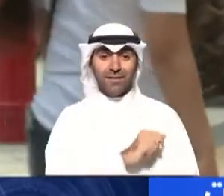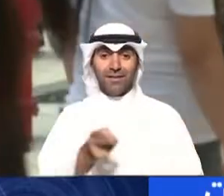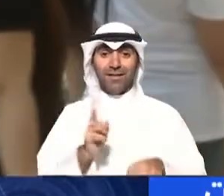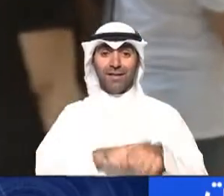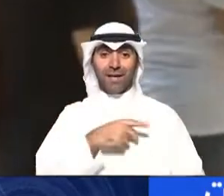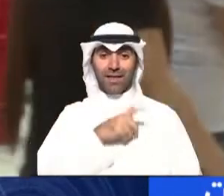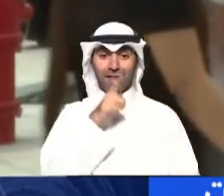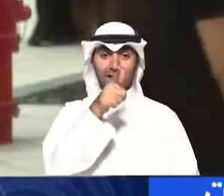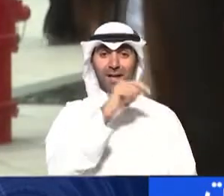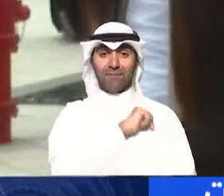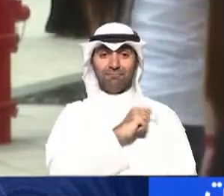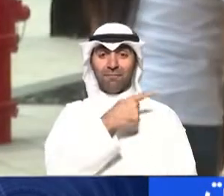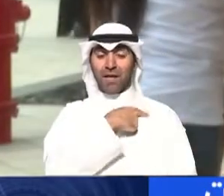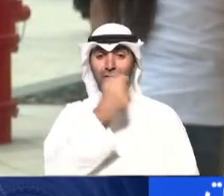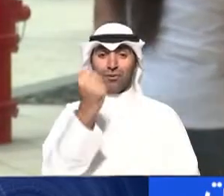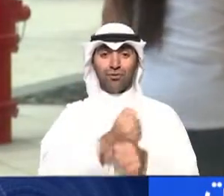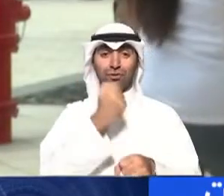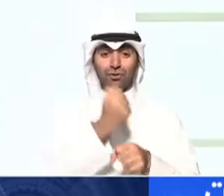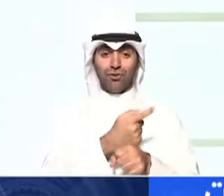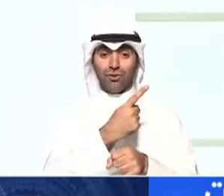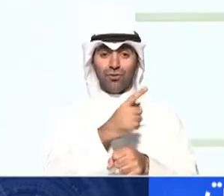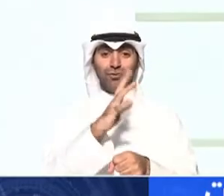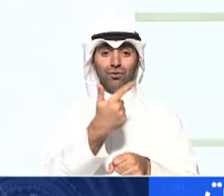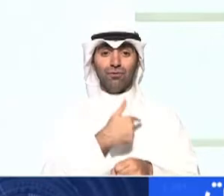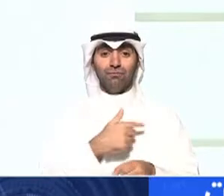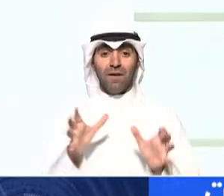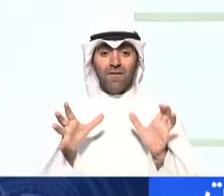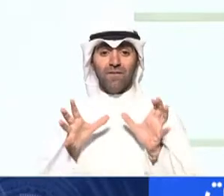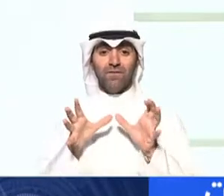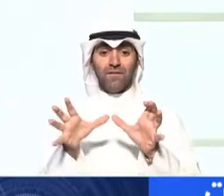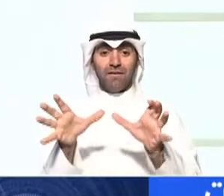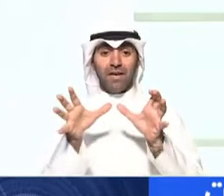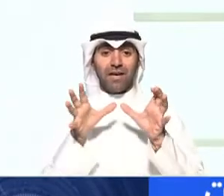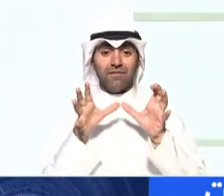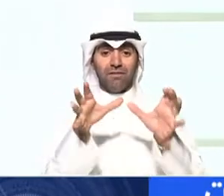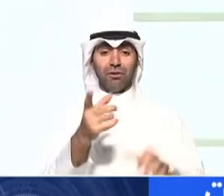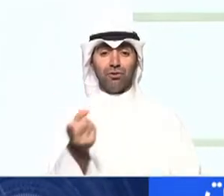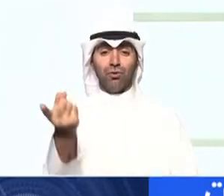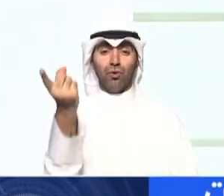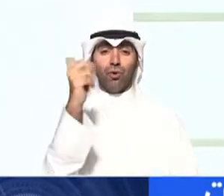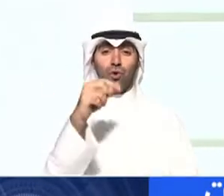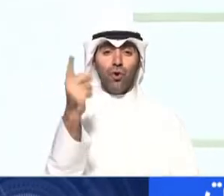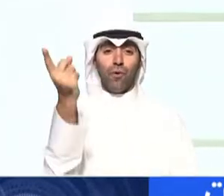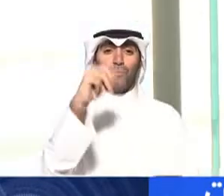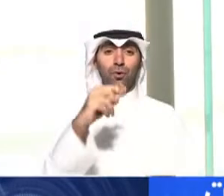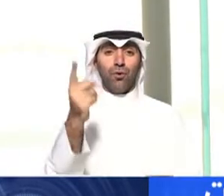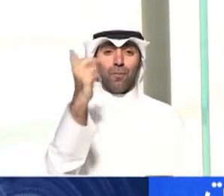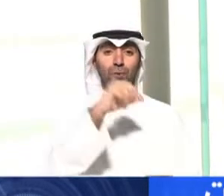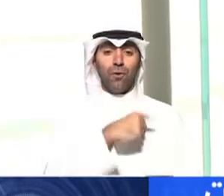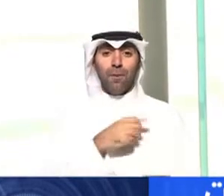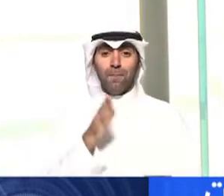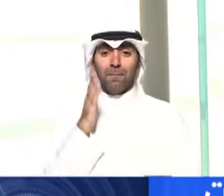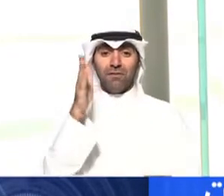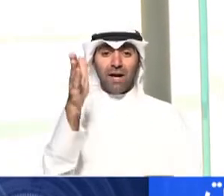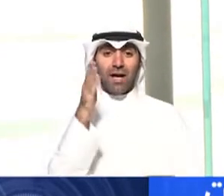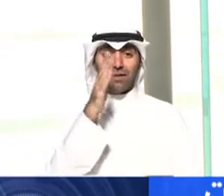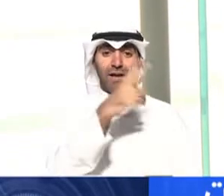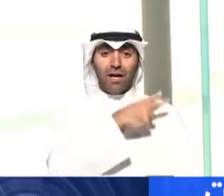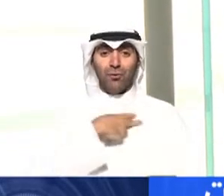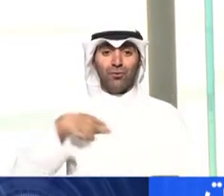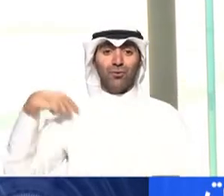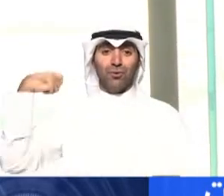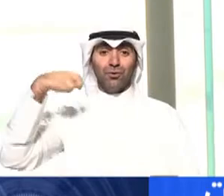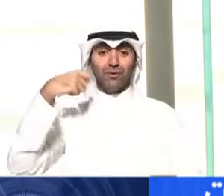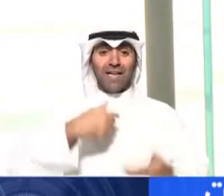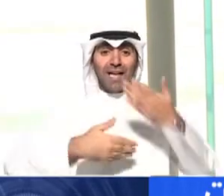عساس المواطن يشتري وهو مطمن ان العروض تتم عن طريقنا. أعين وزارة التجارة والصناعة